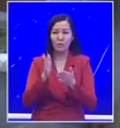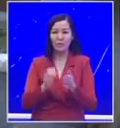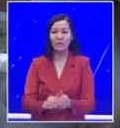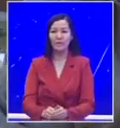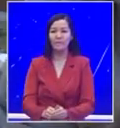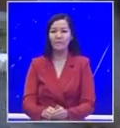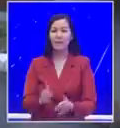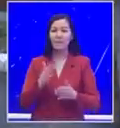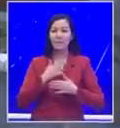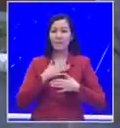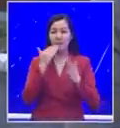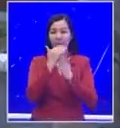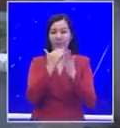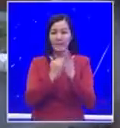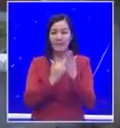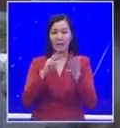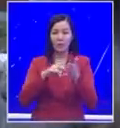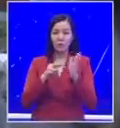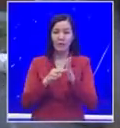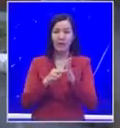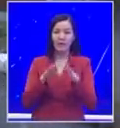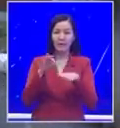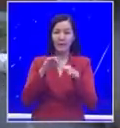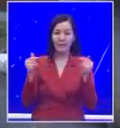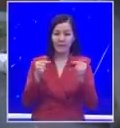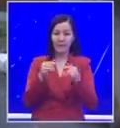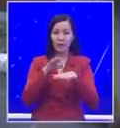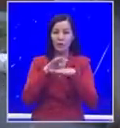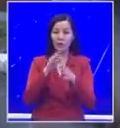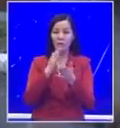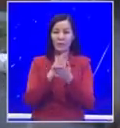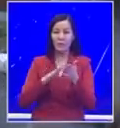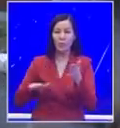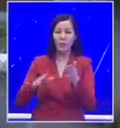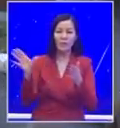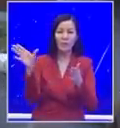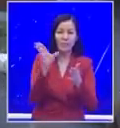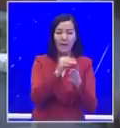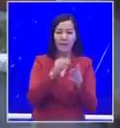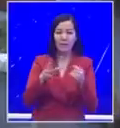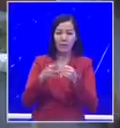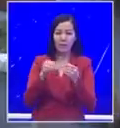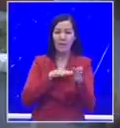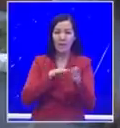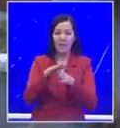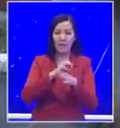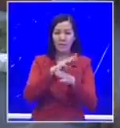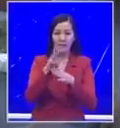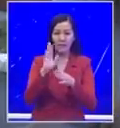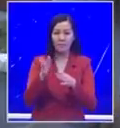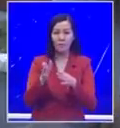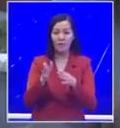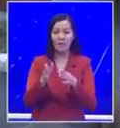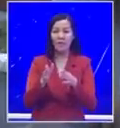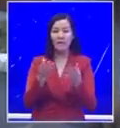арнайы бізде кесте бекітілген, кестеге сәйкес сол өңірлердің барлық аумақтары толығымен қамтылатын болады.